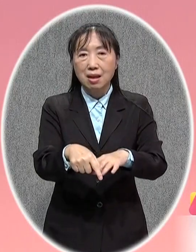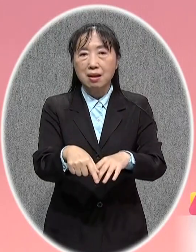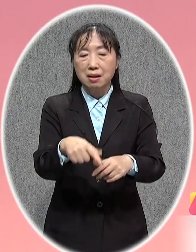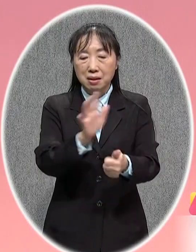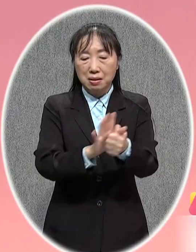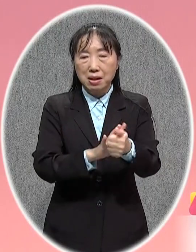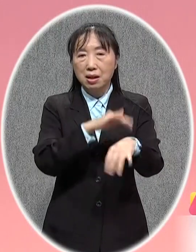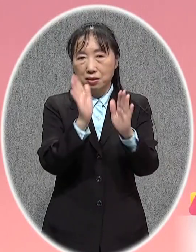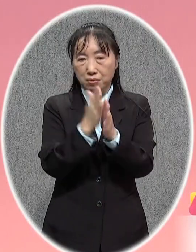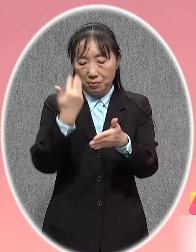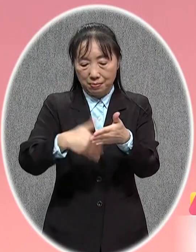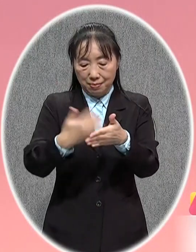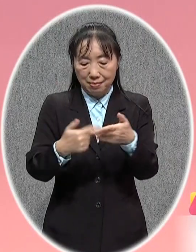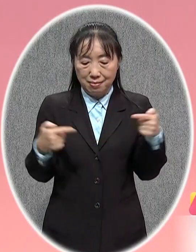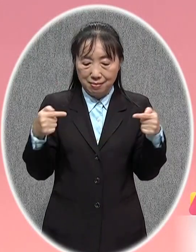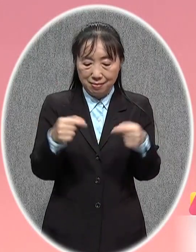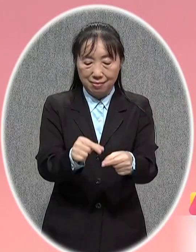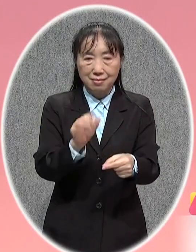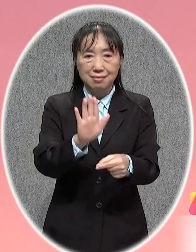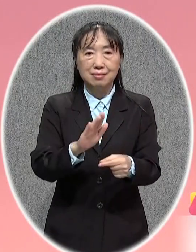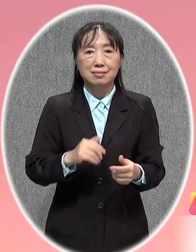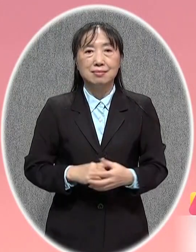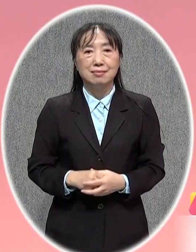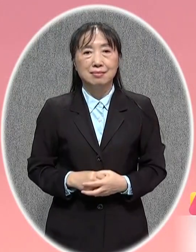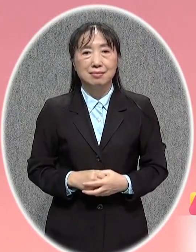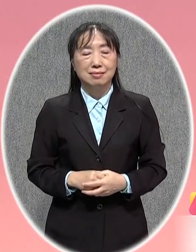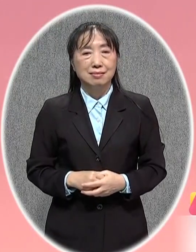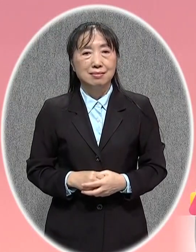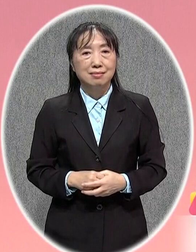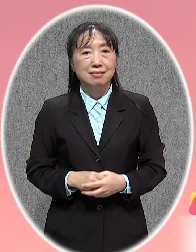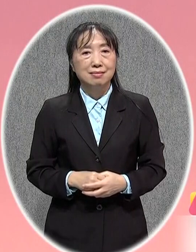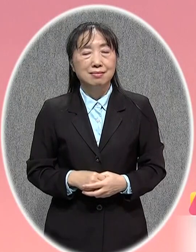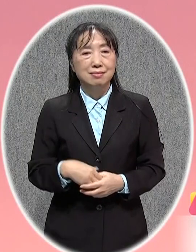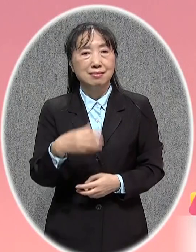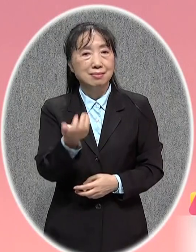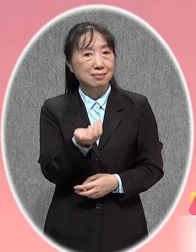把它降到最低。但是如